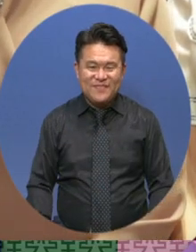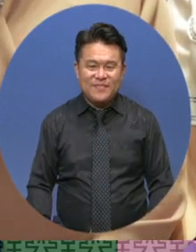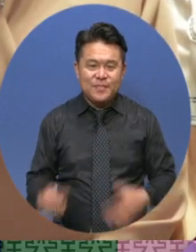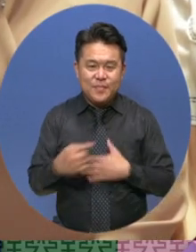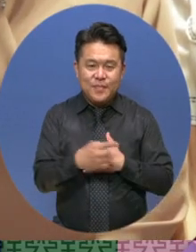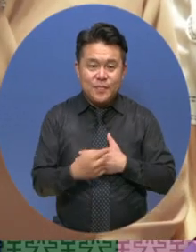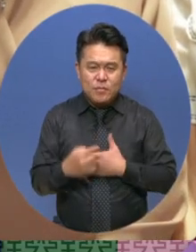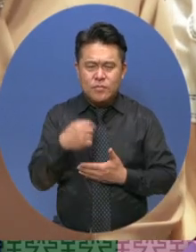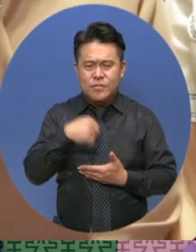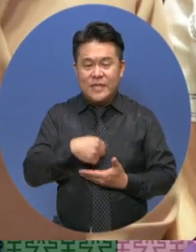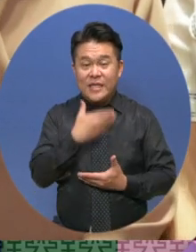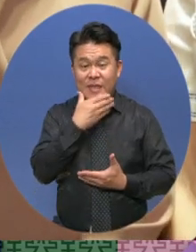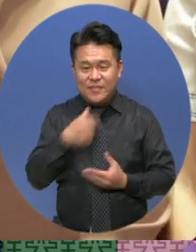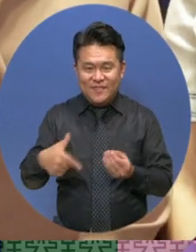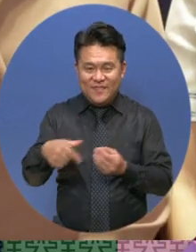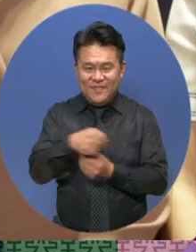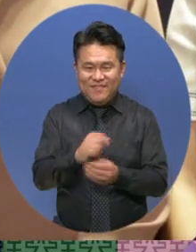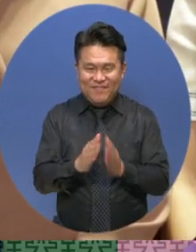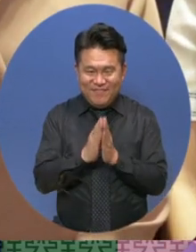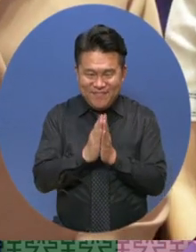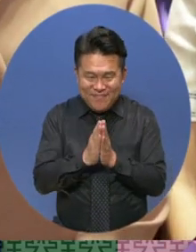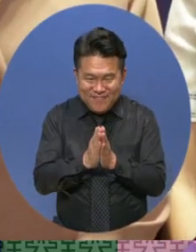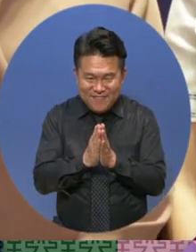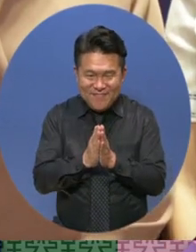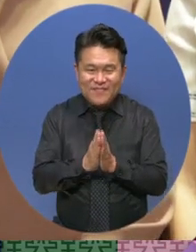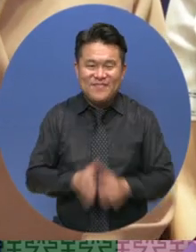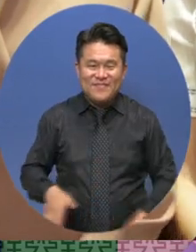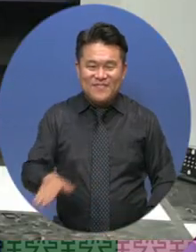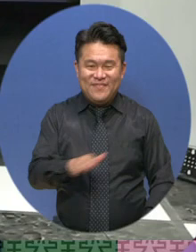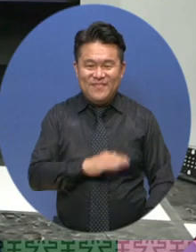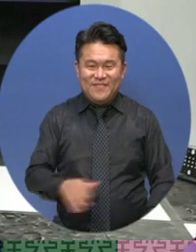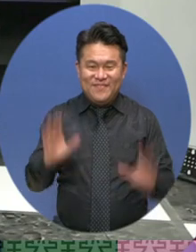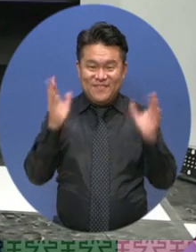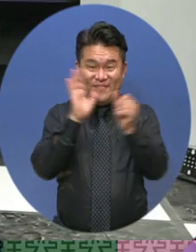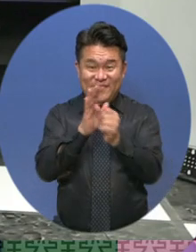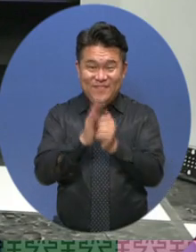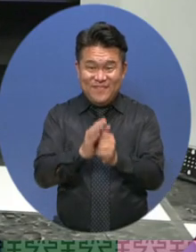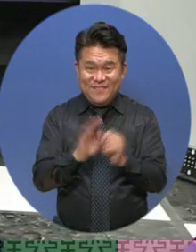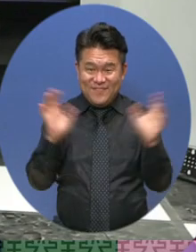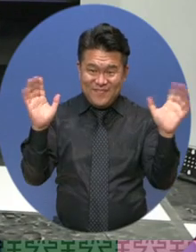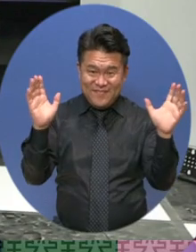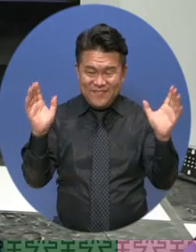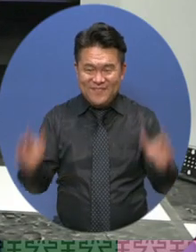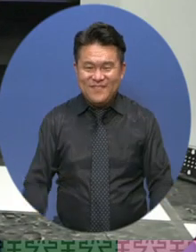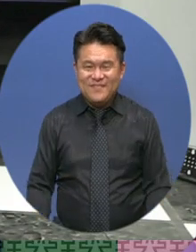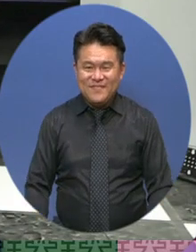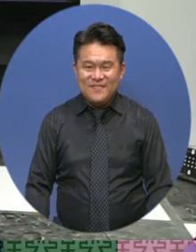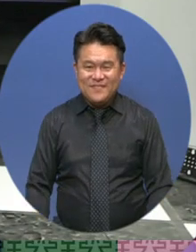몸도 마음도 행복한 한가위가 되시길 골미미가 진심으로 응원하겠습니다.